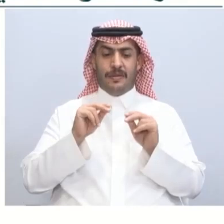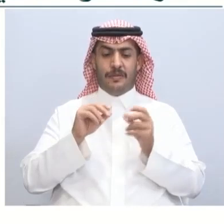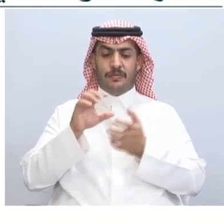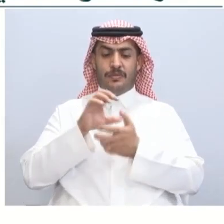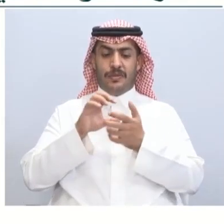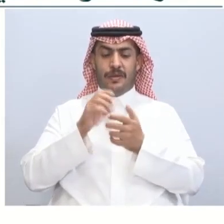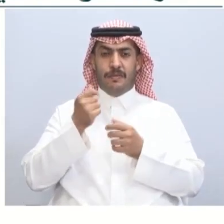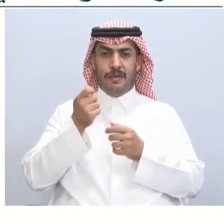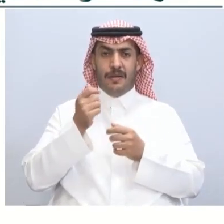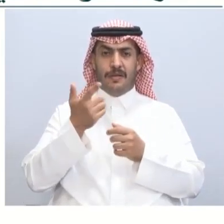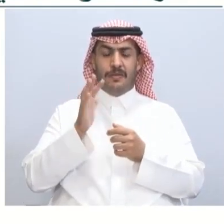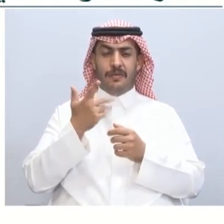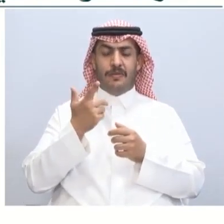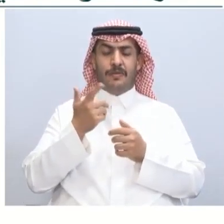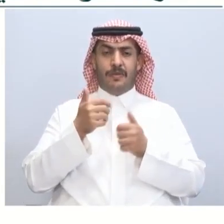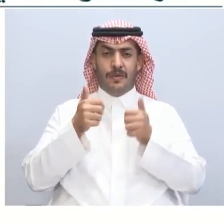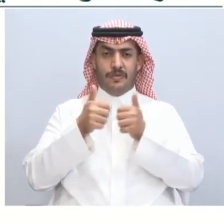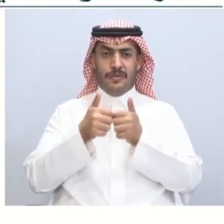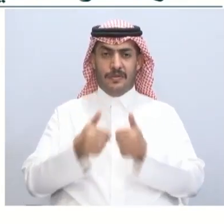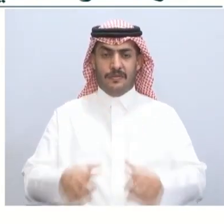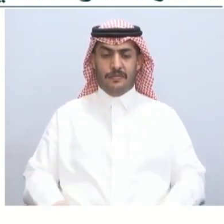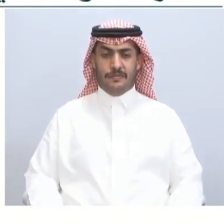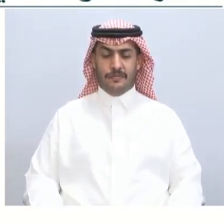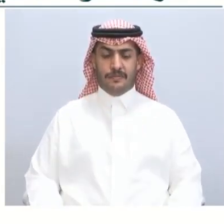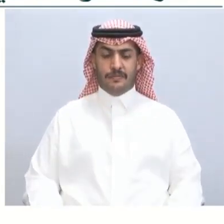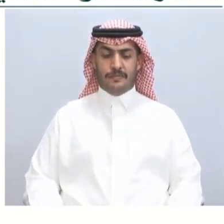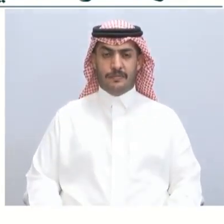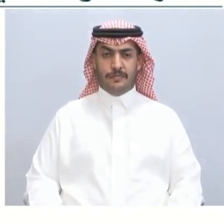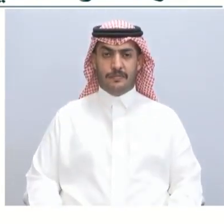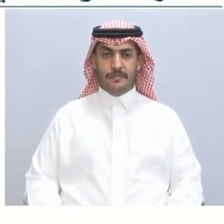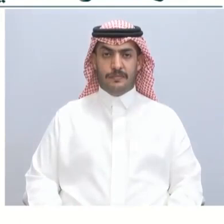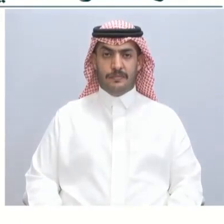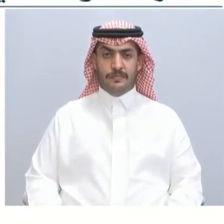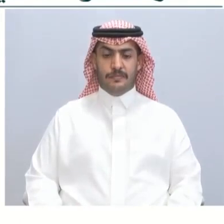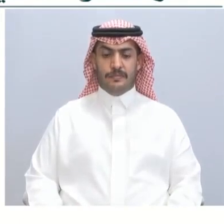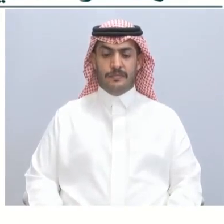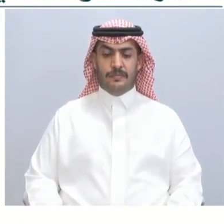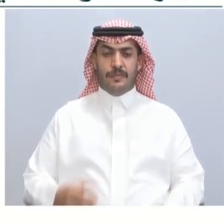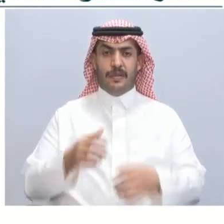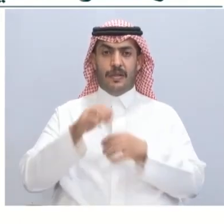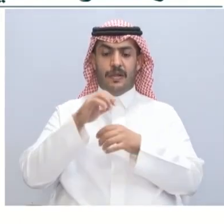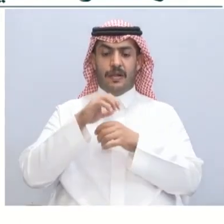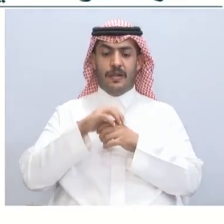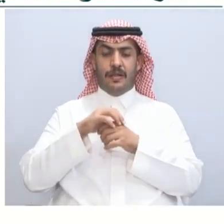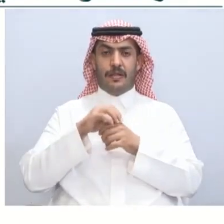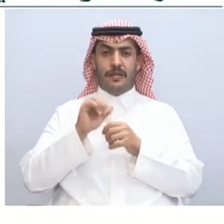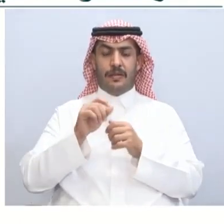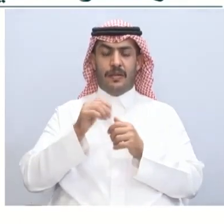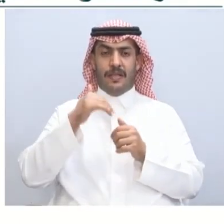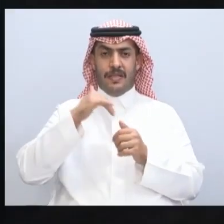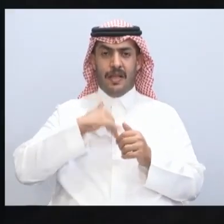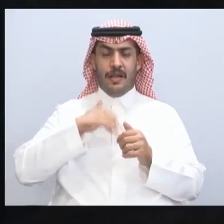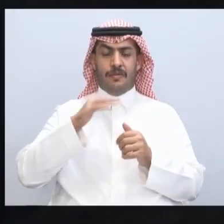المشكلات الماليه والاسريه اخيرا الضغوط او مصادر